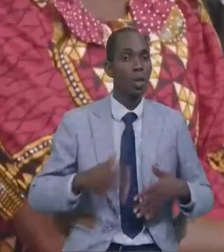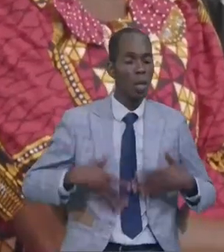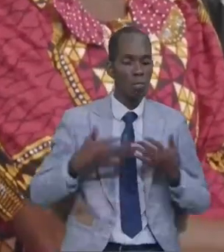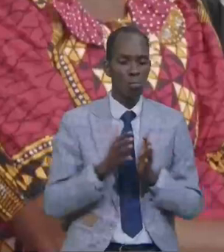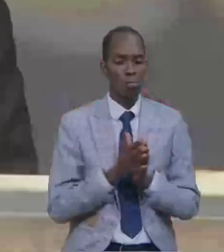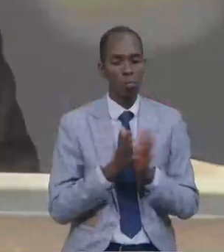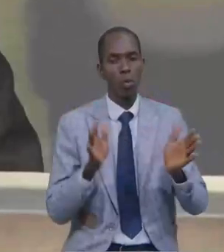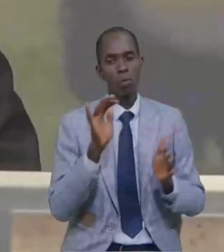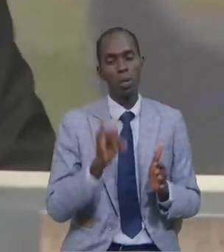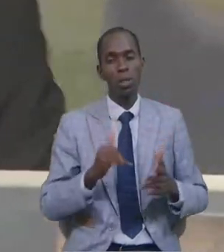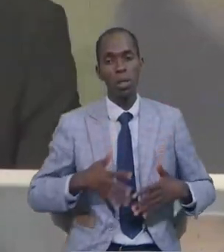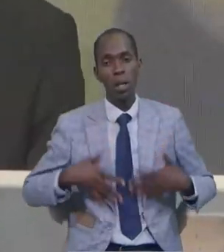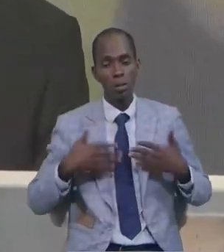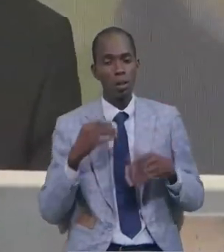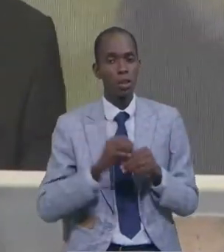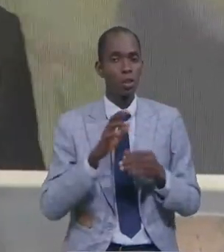C'est quoi la sanctification?